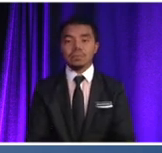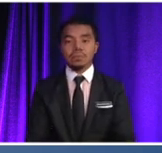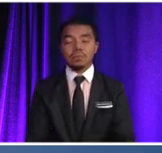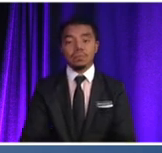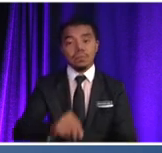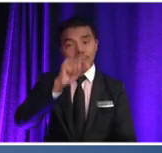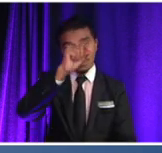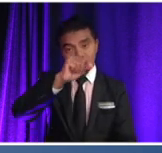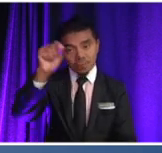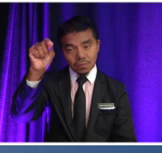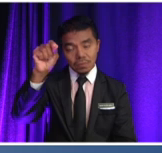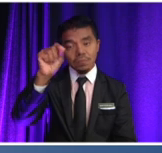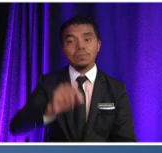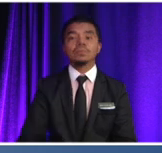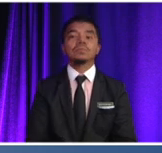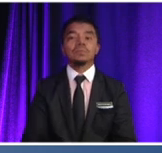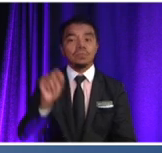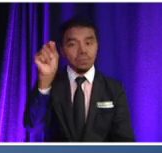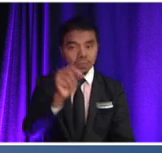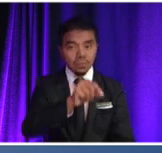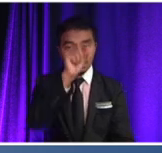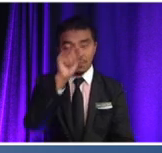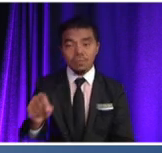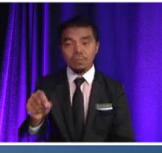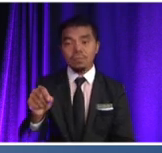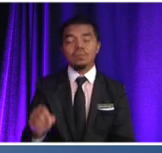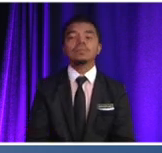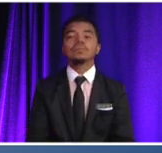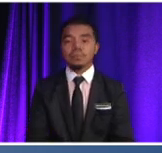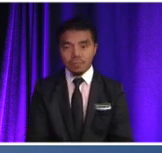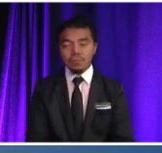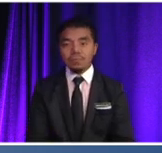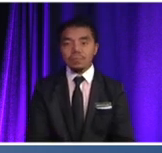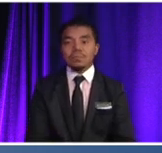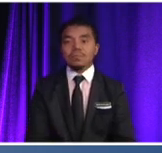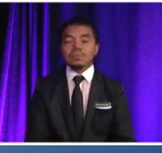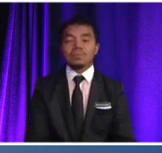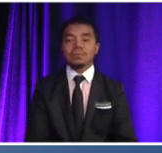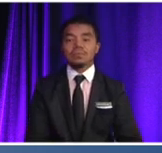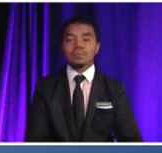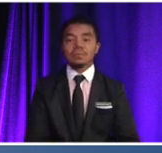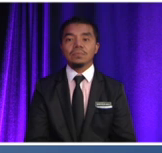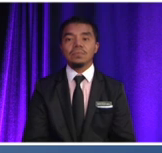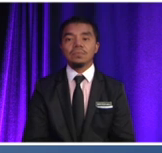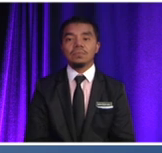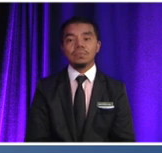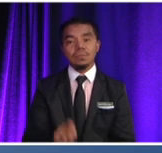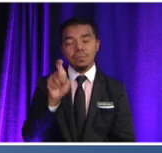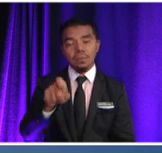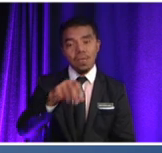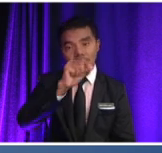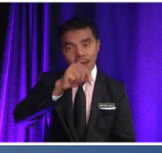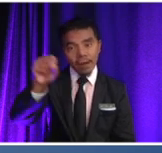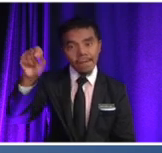betul dan juga salah bagi yang tidak berkenaan Oke mesti tanda betul atau